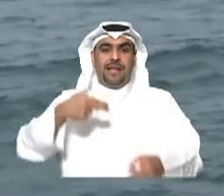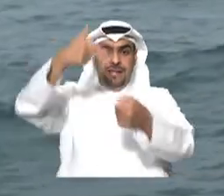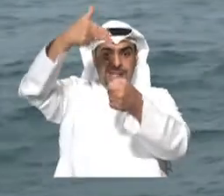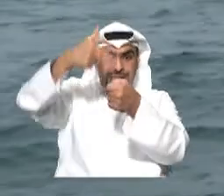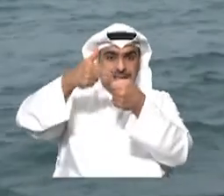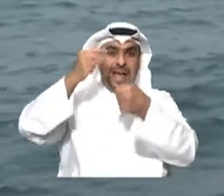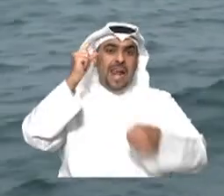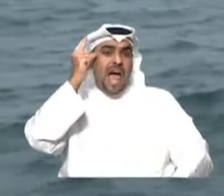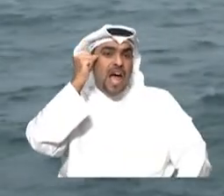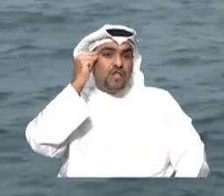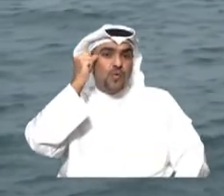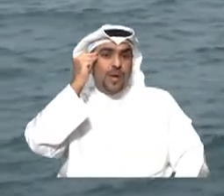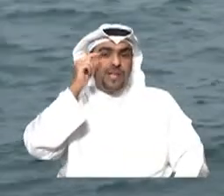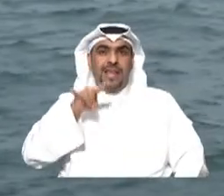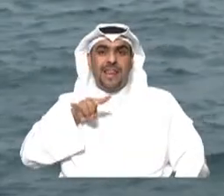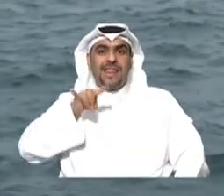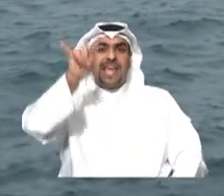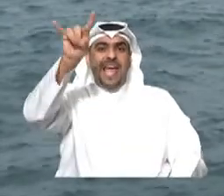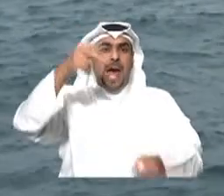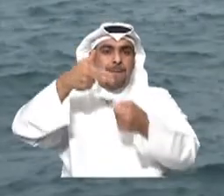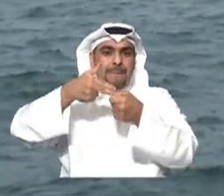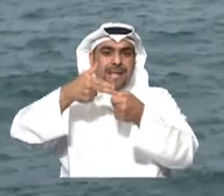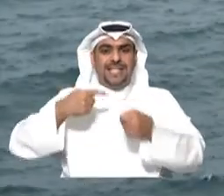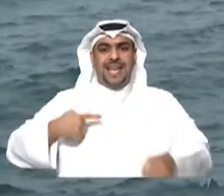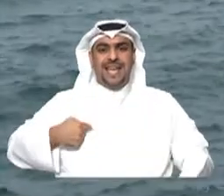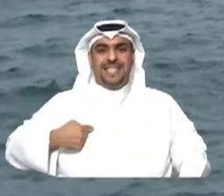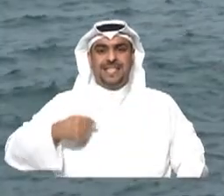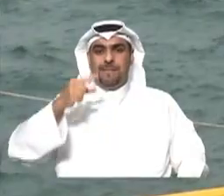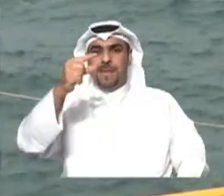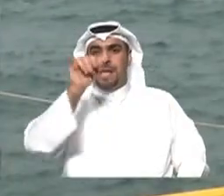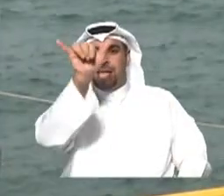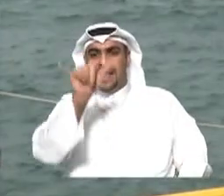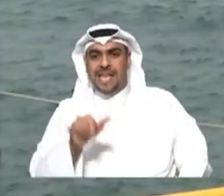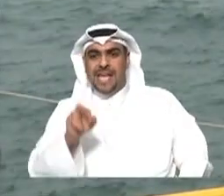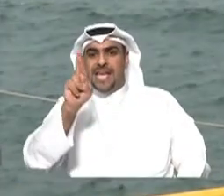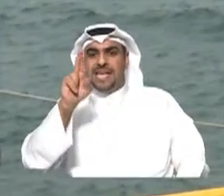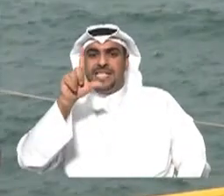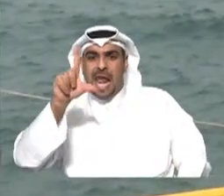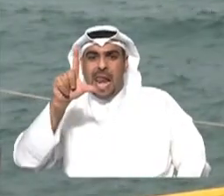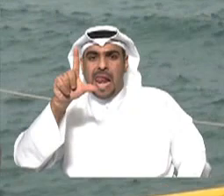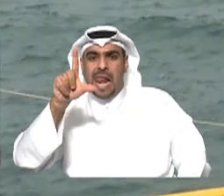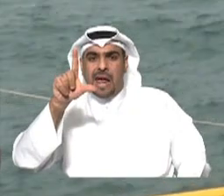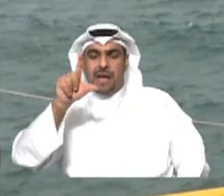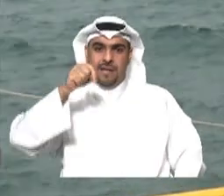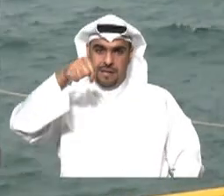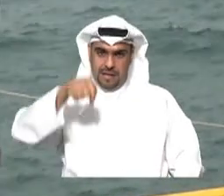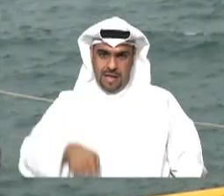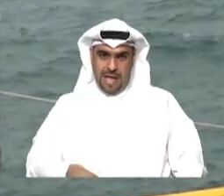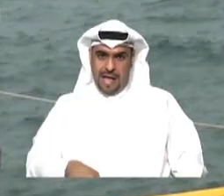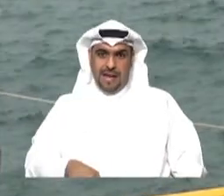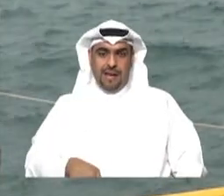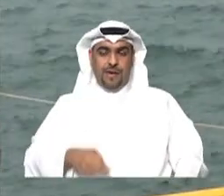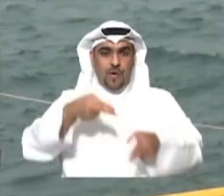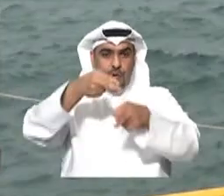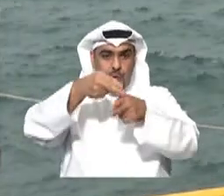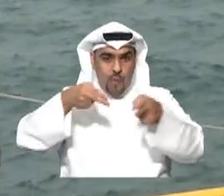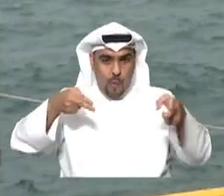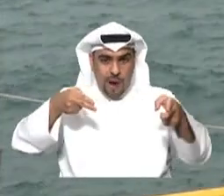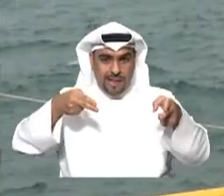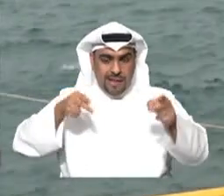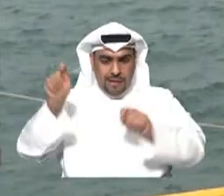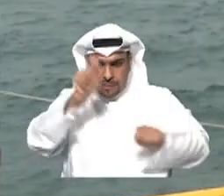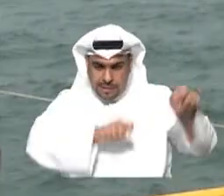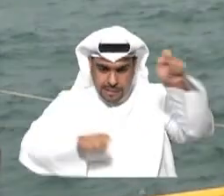وهي أحد المنتجات العالية الجودة. وبذلك تعتبر مصفات الزور